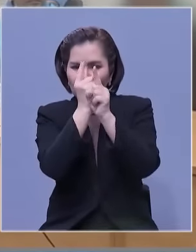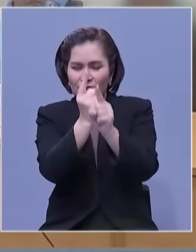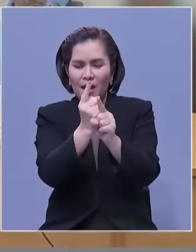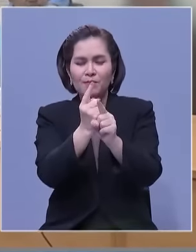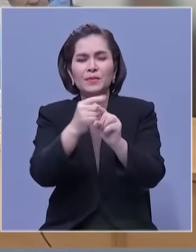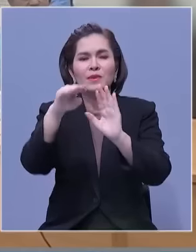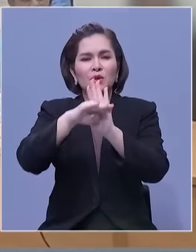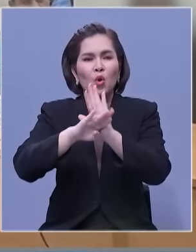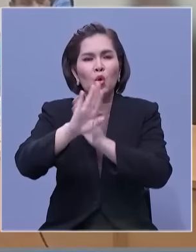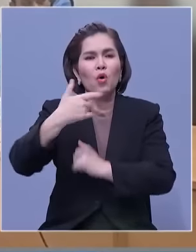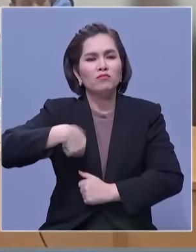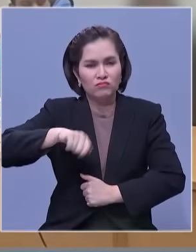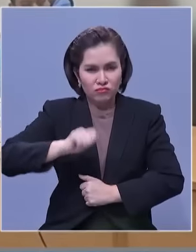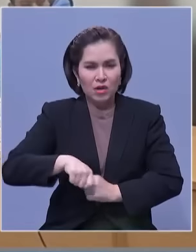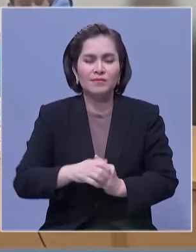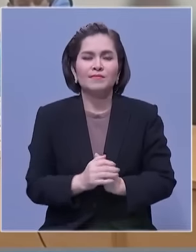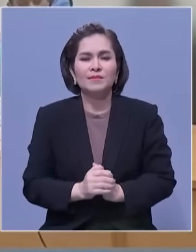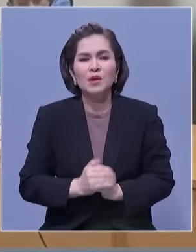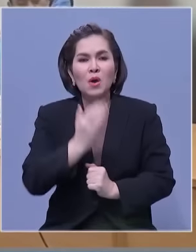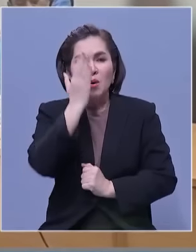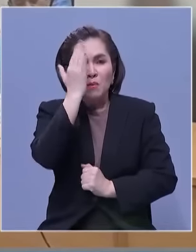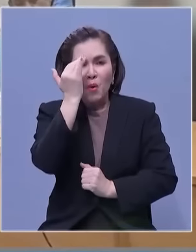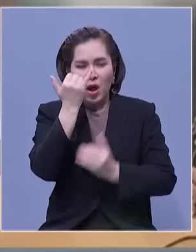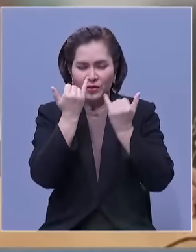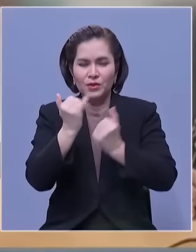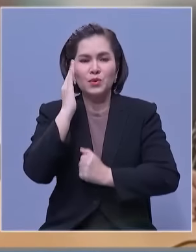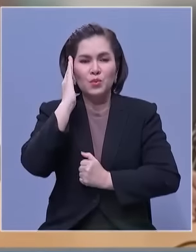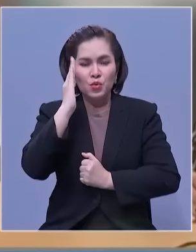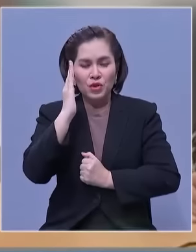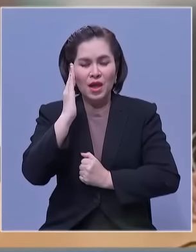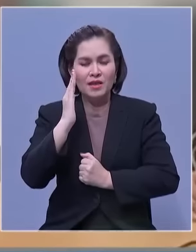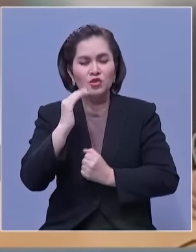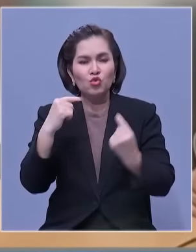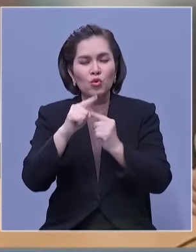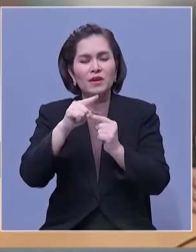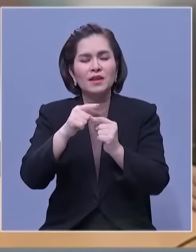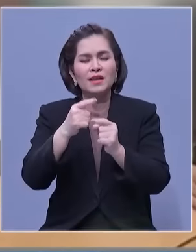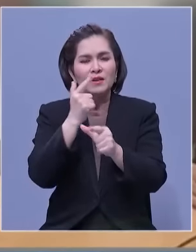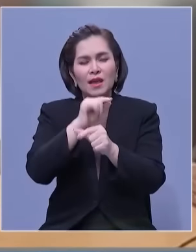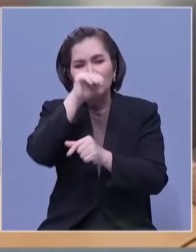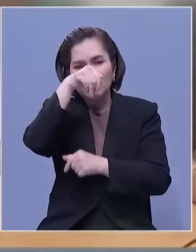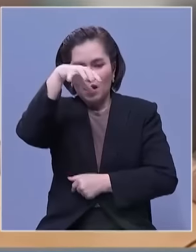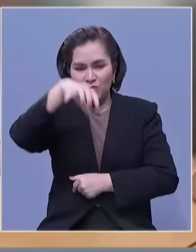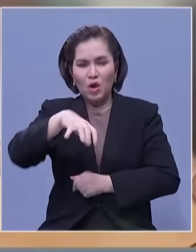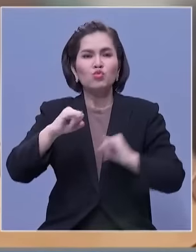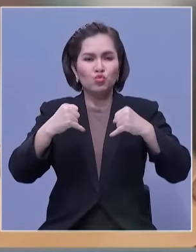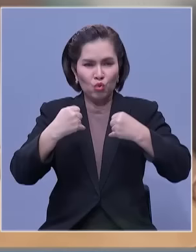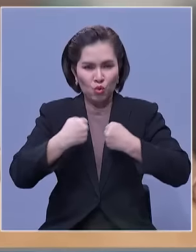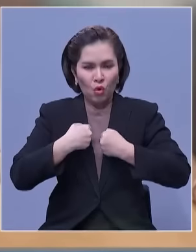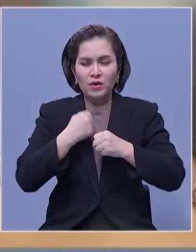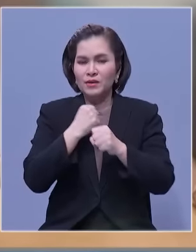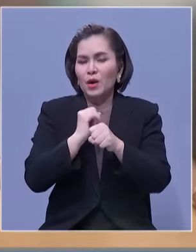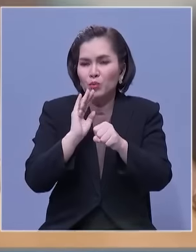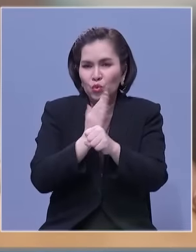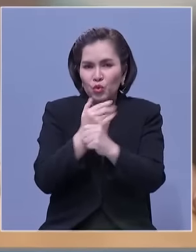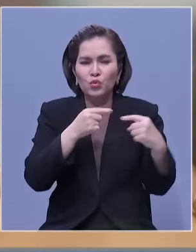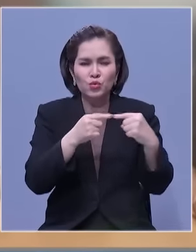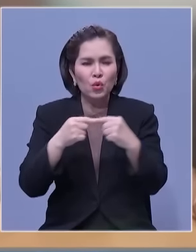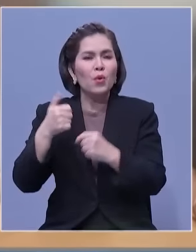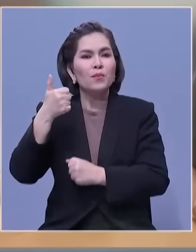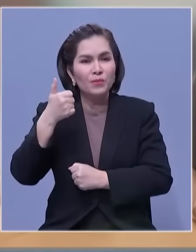ที่เป็นเจ้าของปางช้างใช่ไหมก็จะไม่สามารถจะต่อวีซ่าทำธุรกิจในบ้านเราได้แล้วจะเป็นการต่อวีซ่าลักษณะในการ